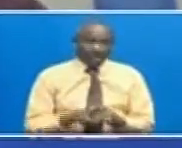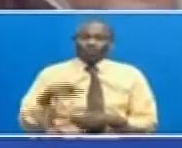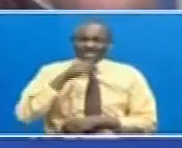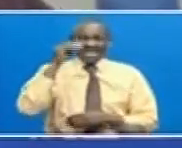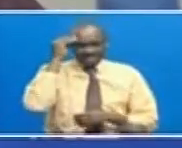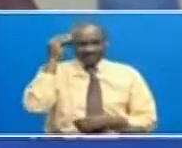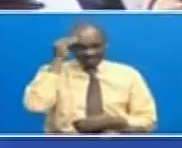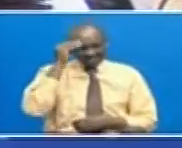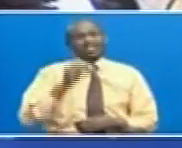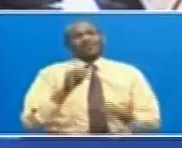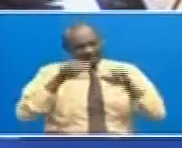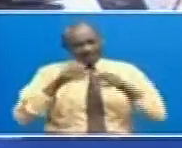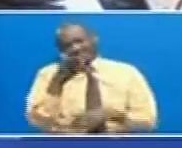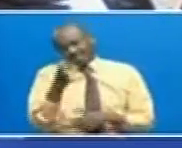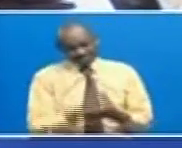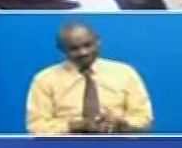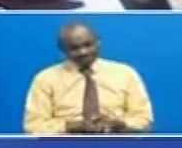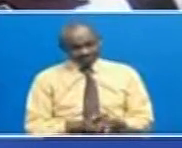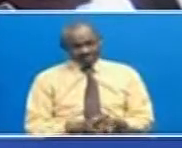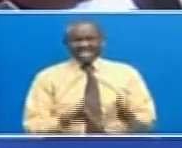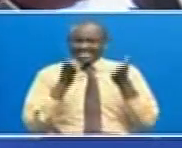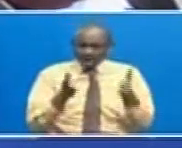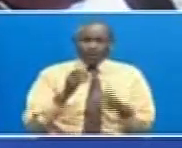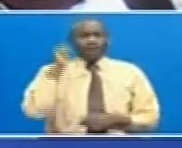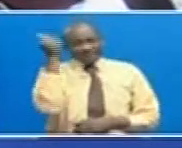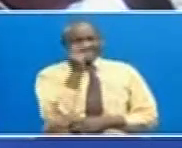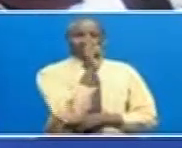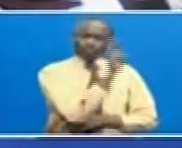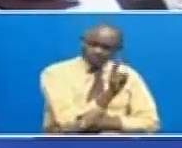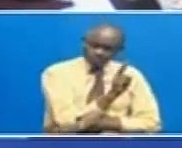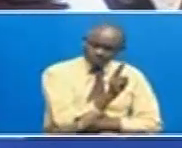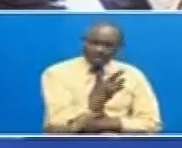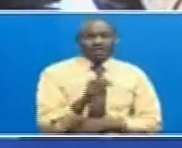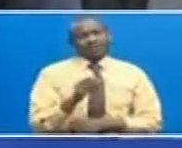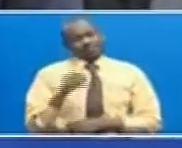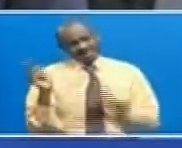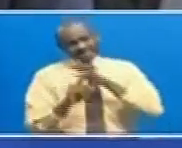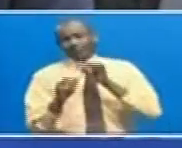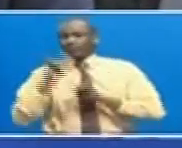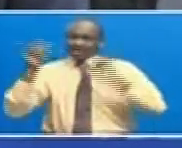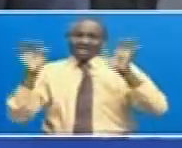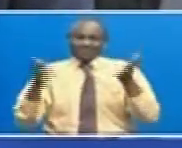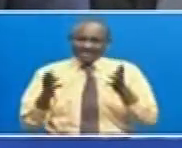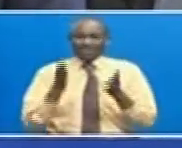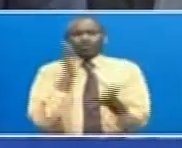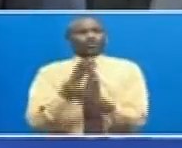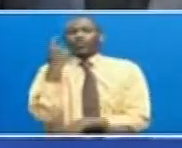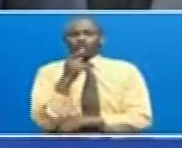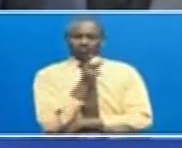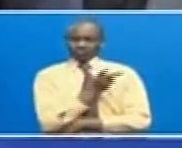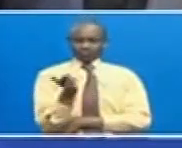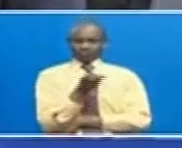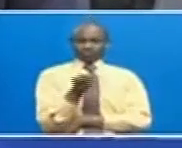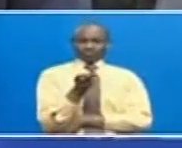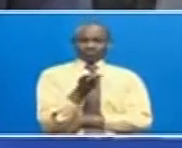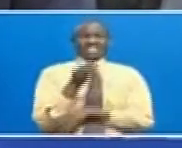tuelemishe mkulima. Je, kati ya Rais Uhuru Kenyatta na Waziri Amina Mohammed ni nani msema ukweli? Na iwapo mbivu na